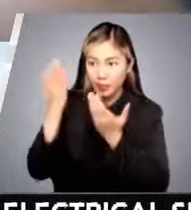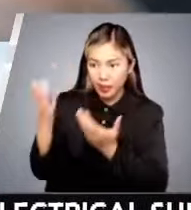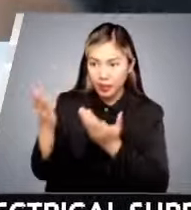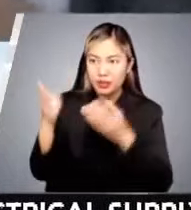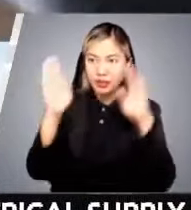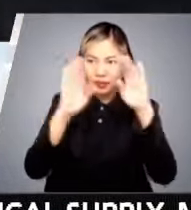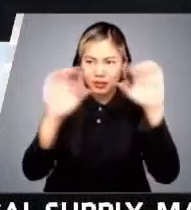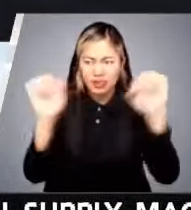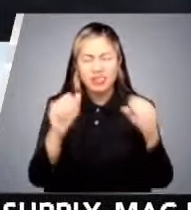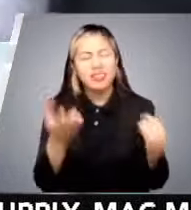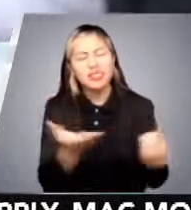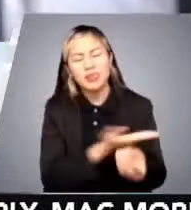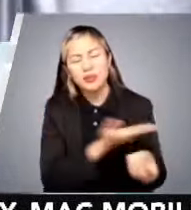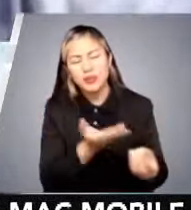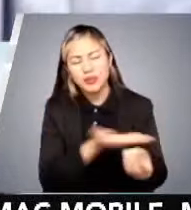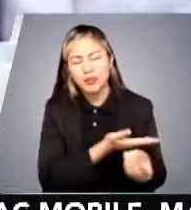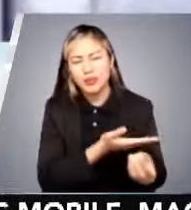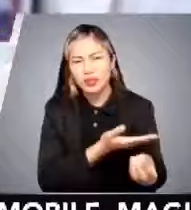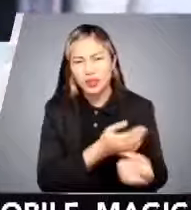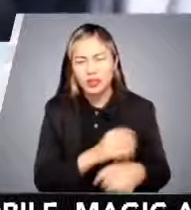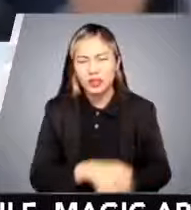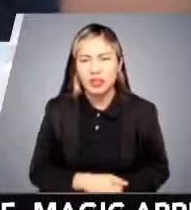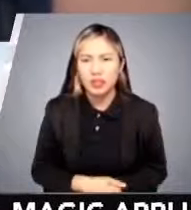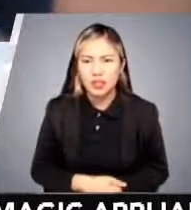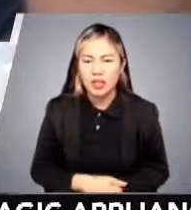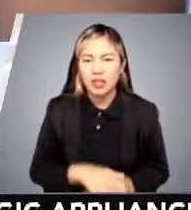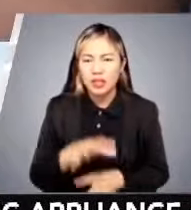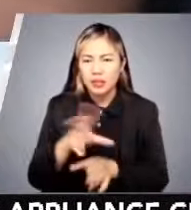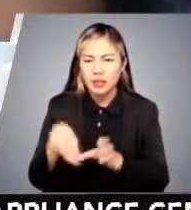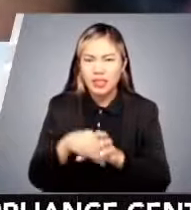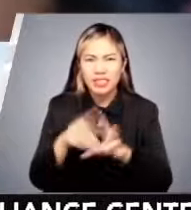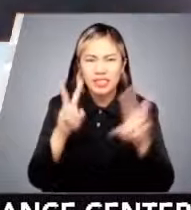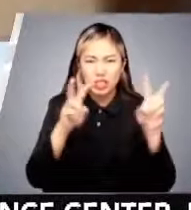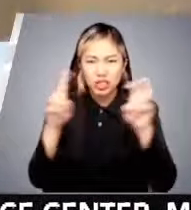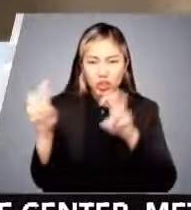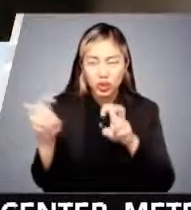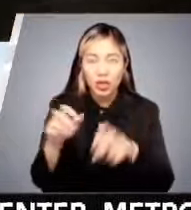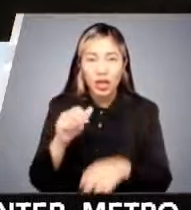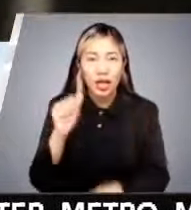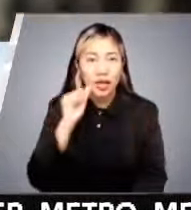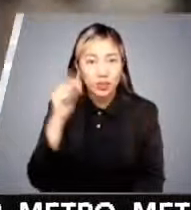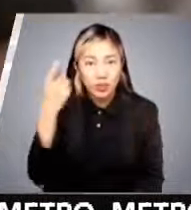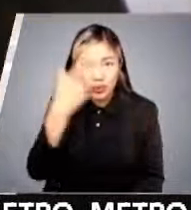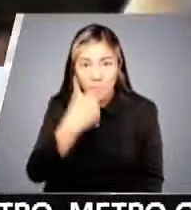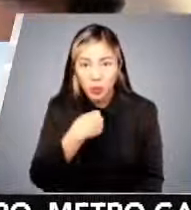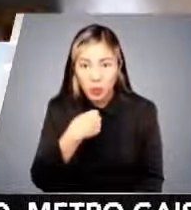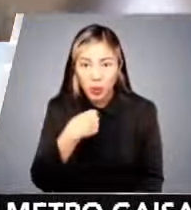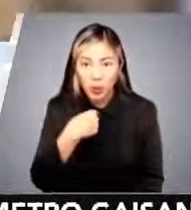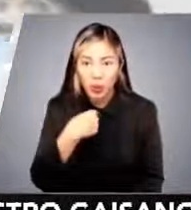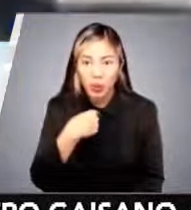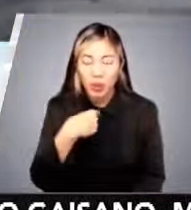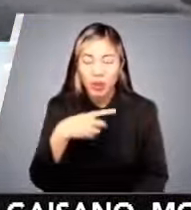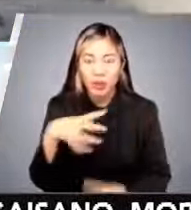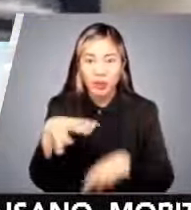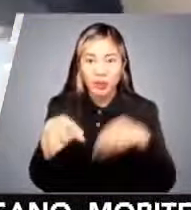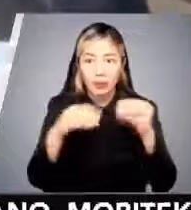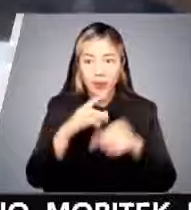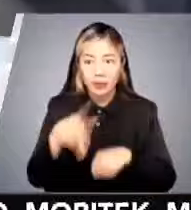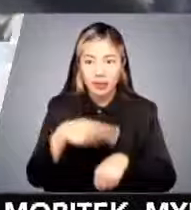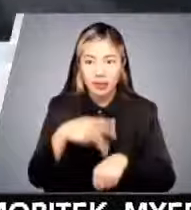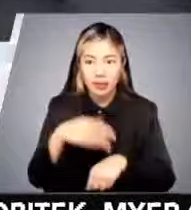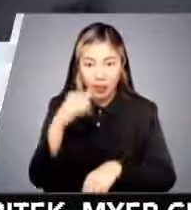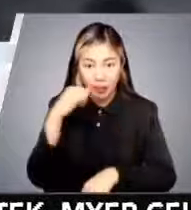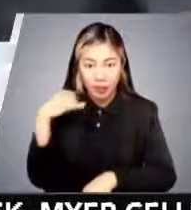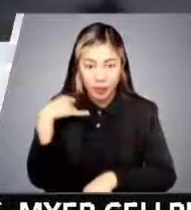taningco kabilang diyan ang isue ukol sa pagtakas ni Alice buo Paalis ng Pilipinas sa Senate Hearing kahapon sinabi ni Tan